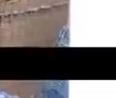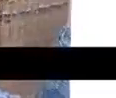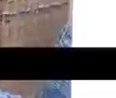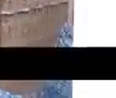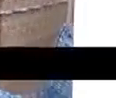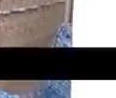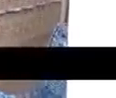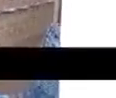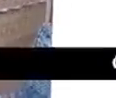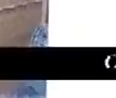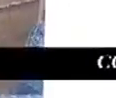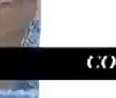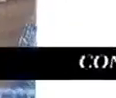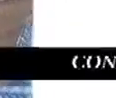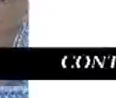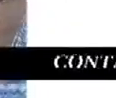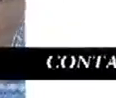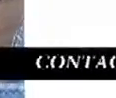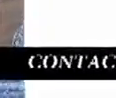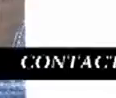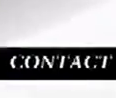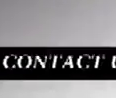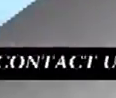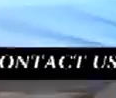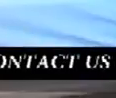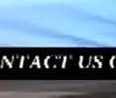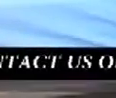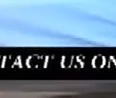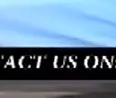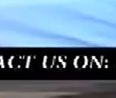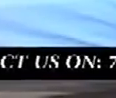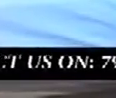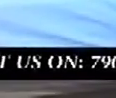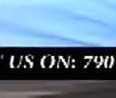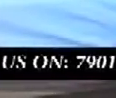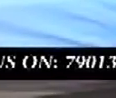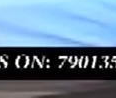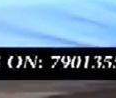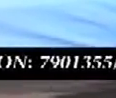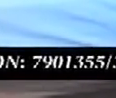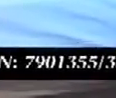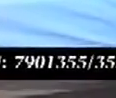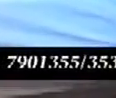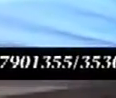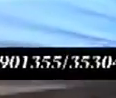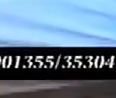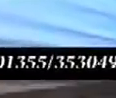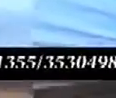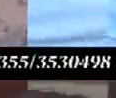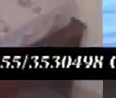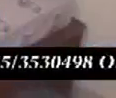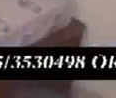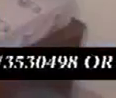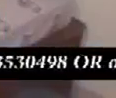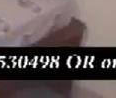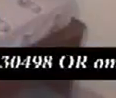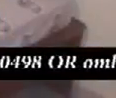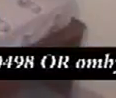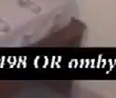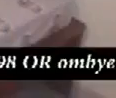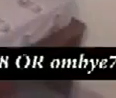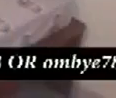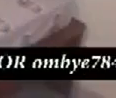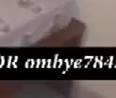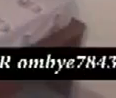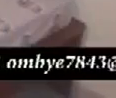cabinet ak saal single room néegi nag nekkul ne la naa jox waaye duñ leen laaj mooy sore naa ñëw indiwaale leen seen yére kase ndaxte yére yi sax foo leen koo def